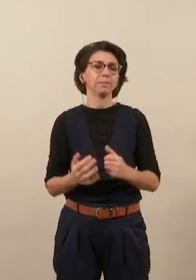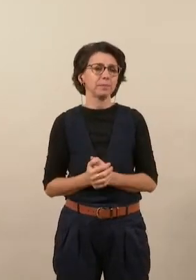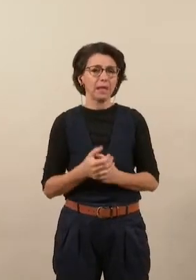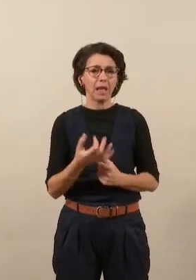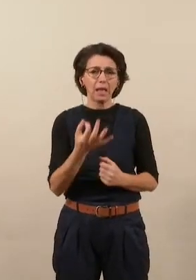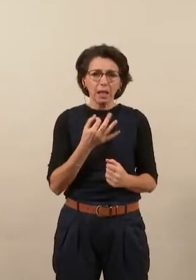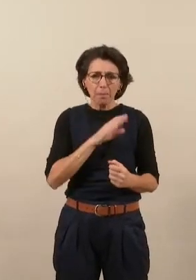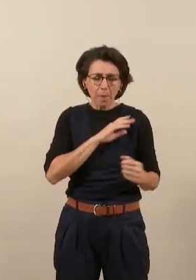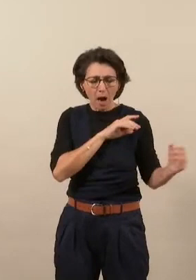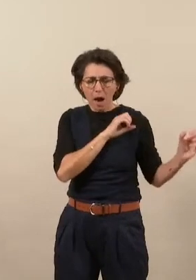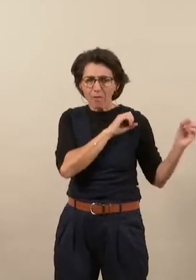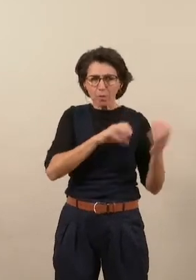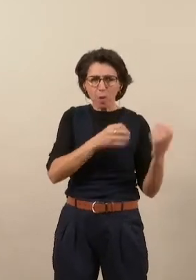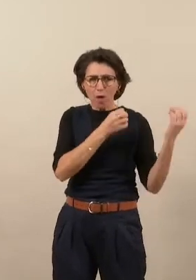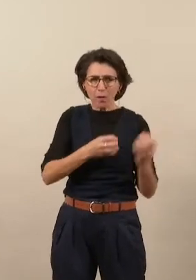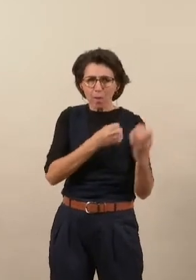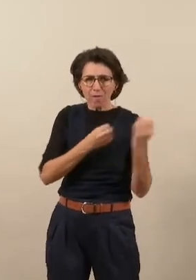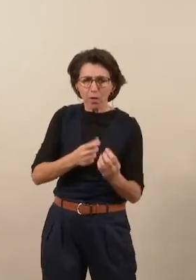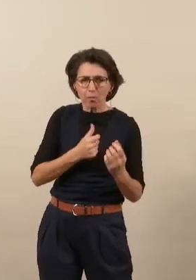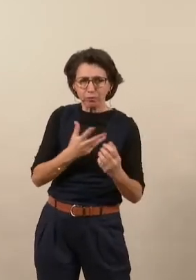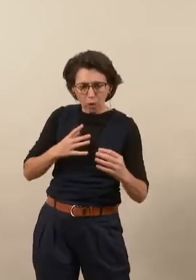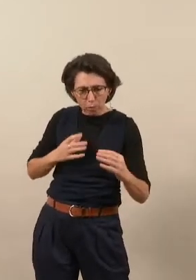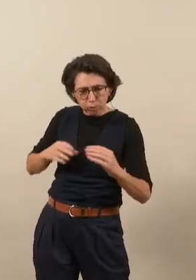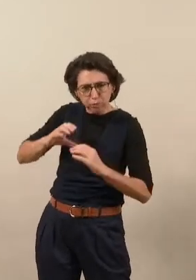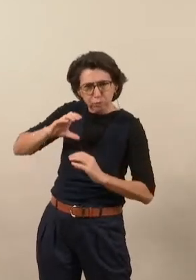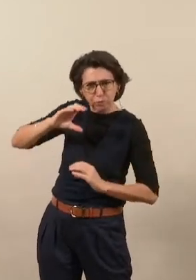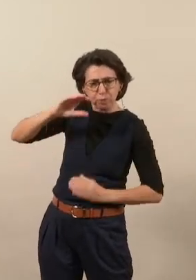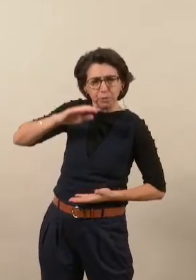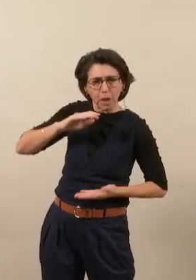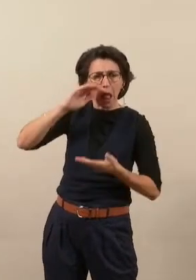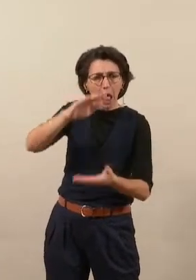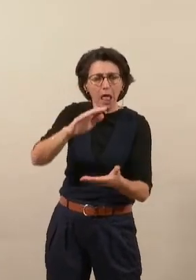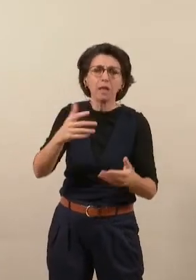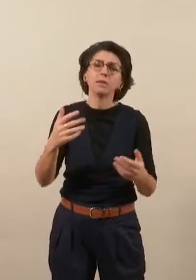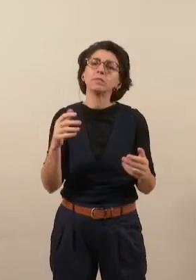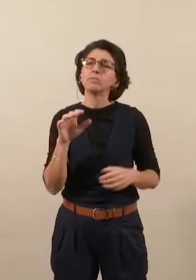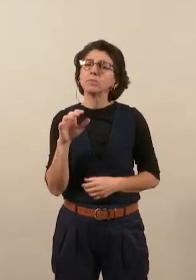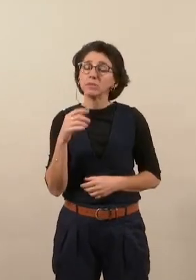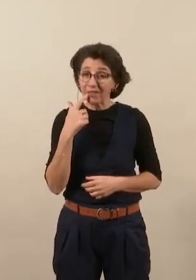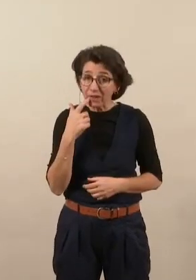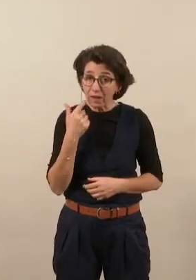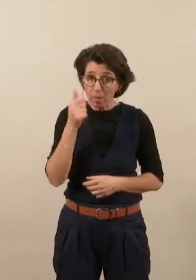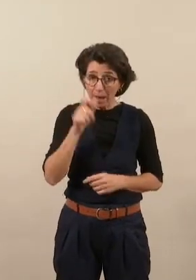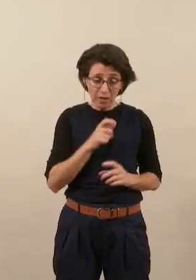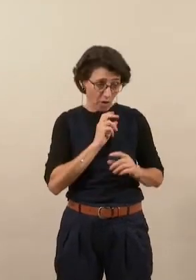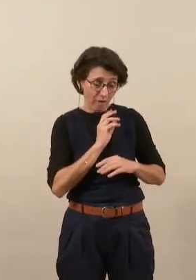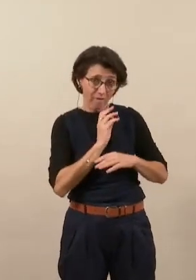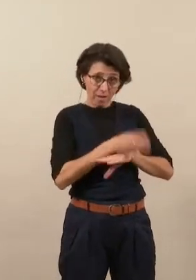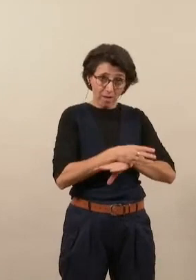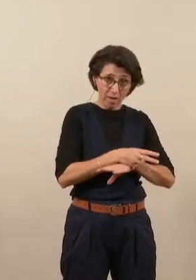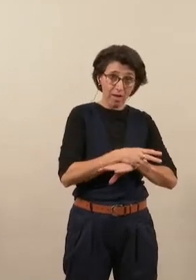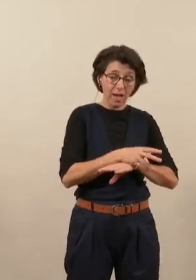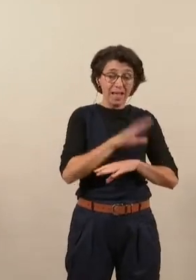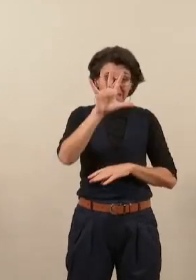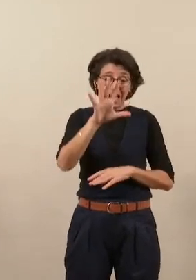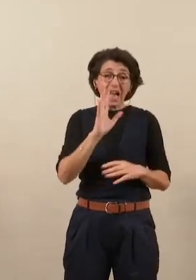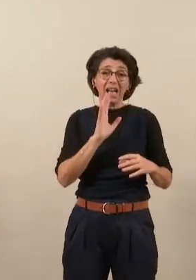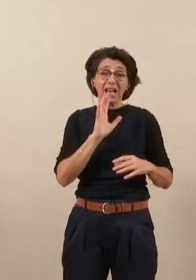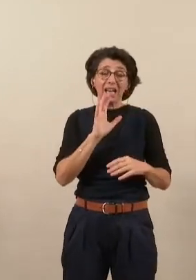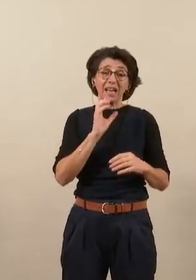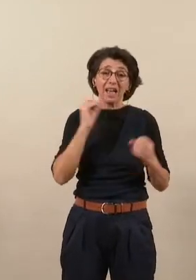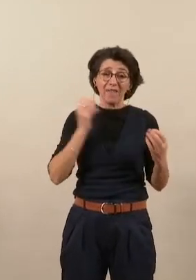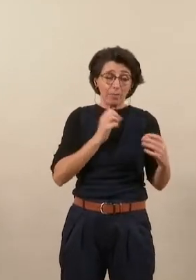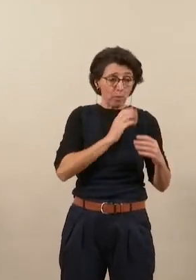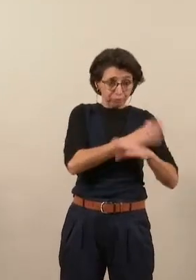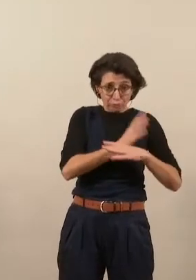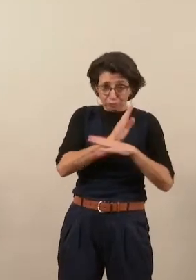événements. Ce qui, si je comprends bien, signifie qu'un même visiteur qui se serait rendu à 5 événements différents